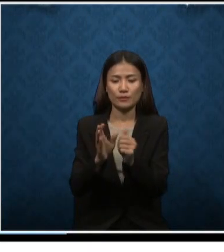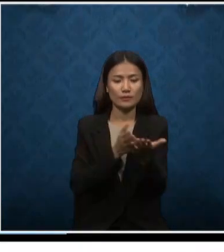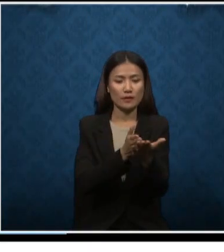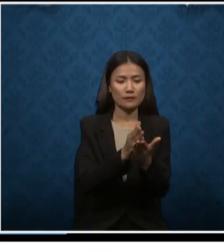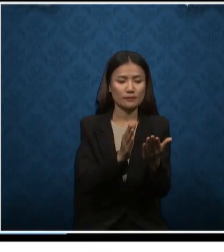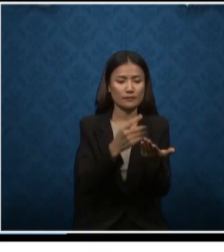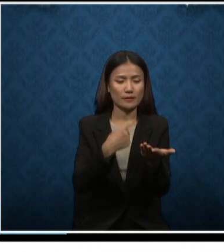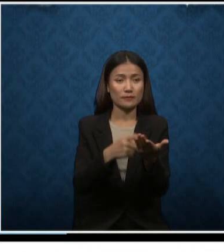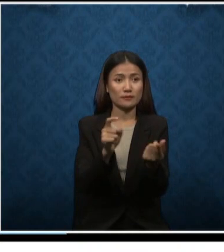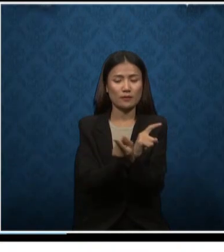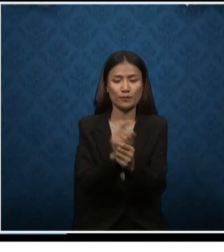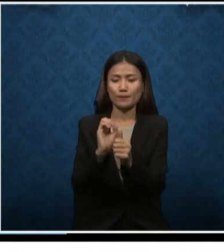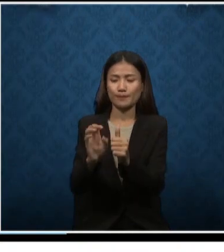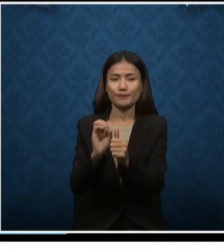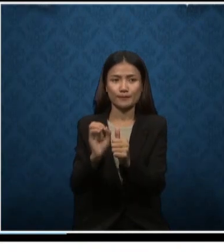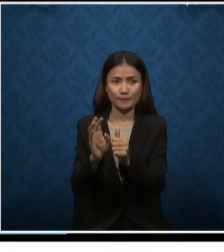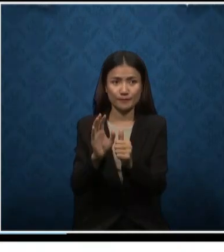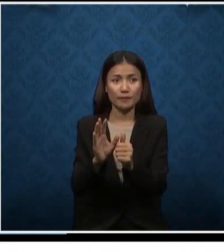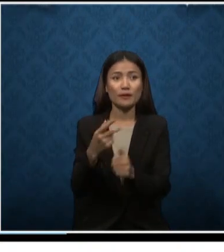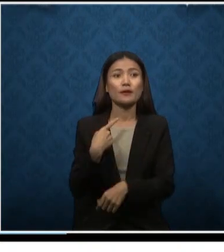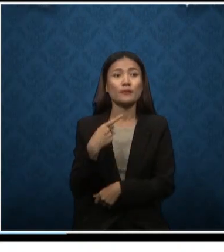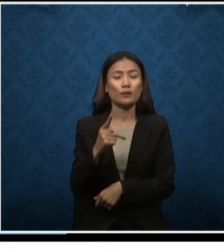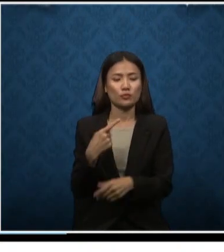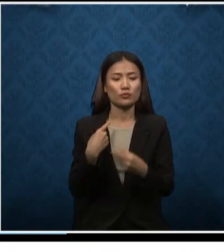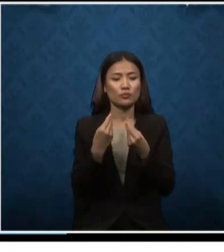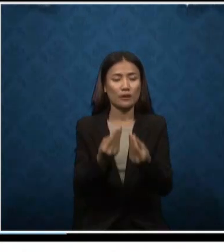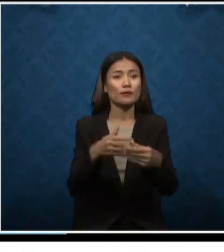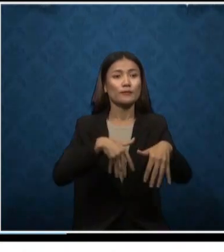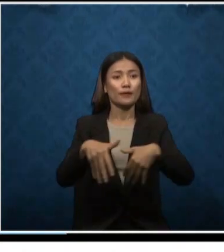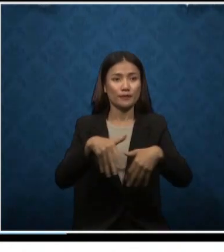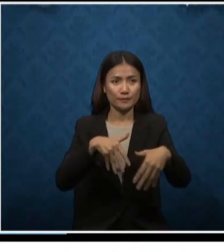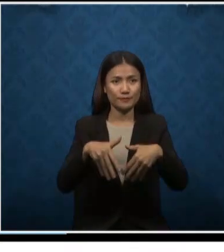ที่ประโยชน์ที่จะเกิดขึ้นกับผู้ประกันตนต่อไปขอบคุณครับ